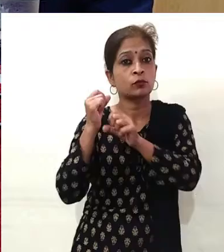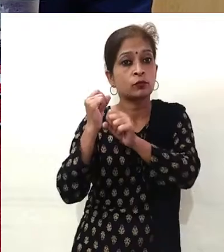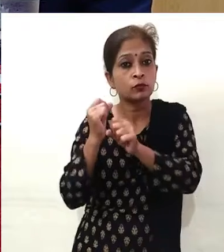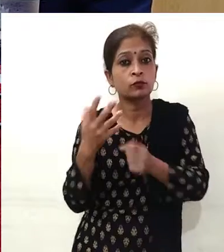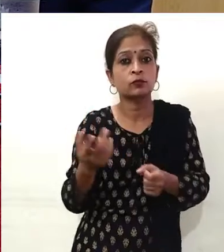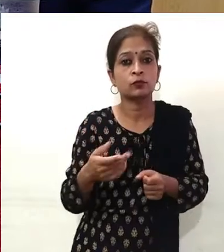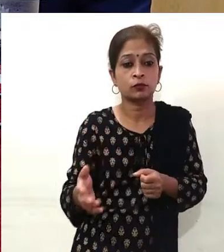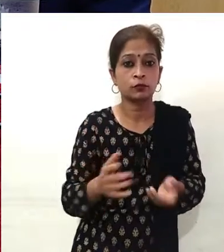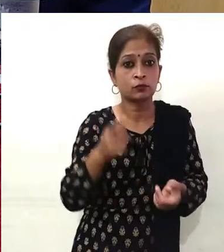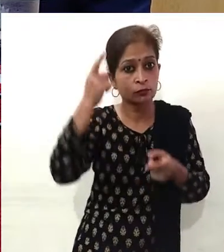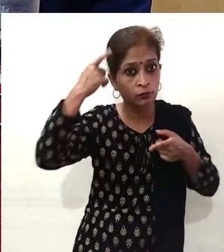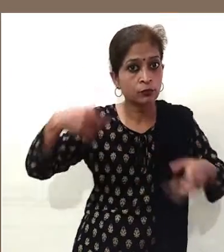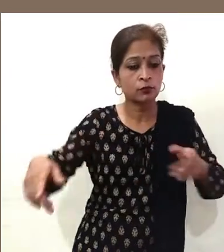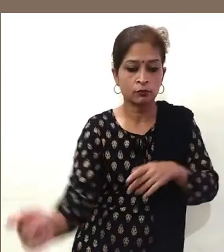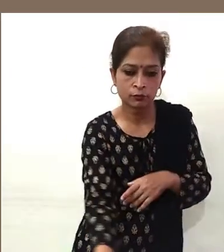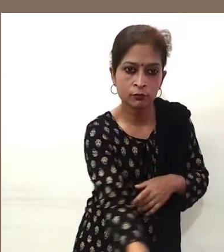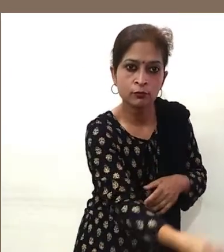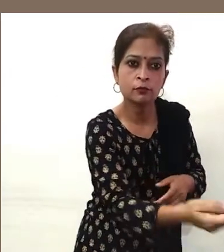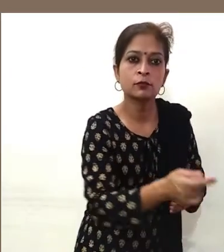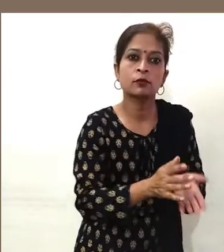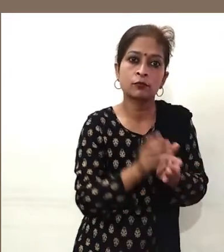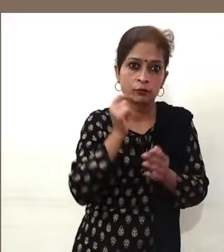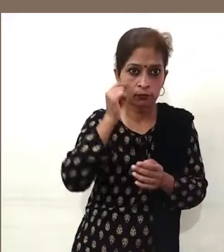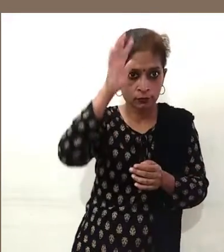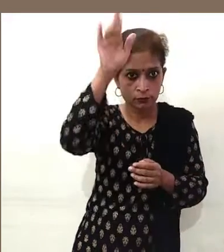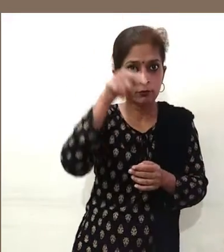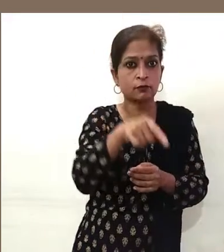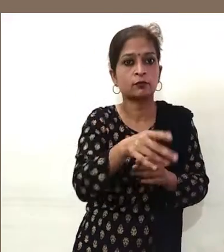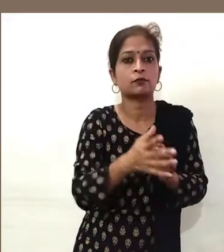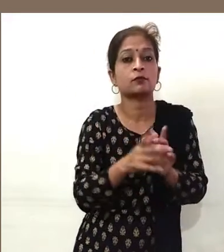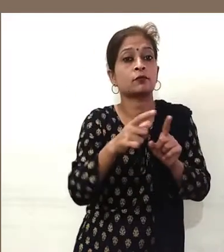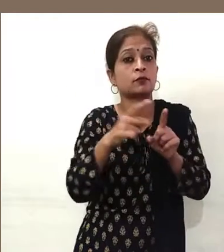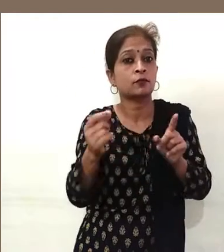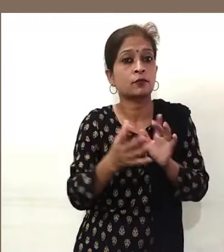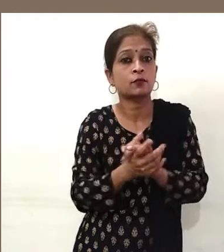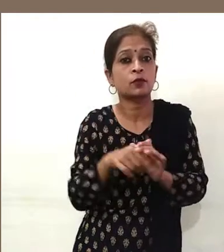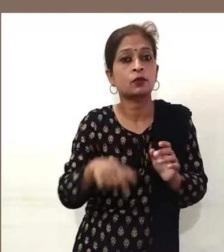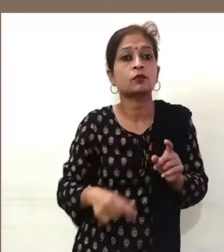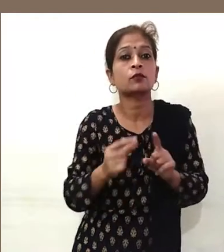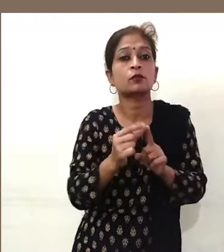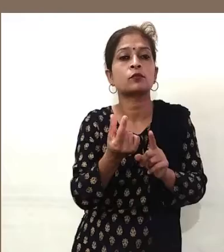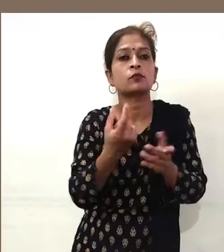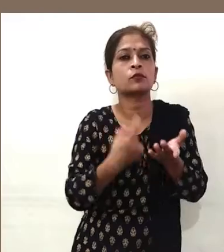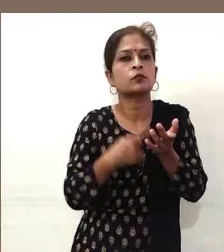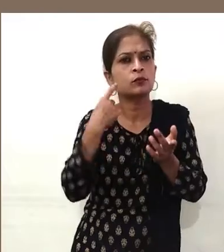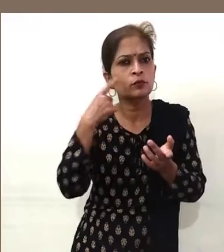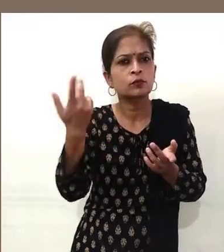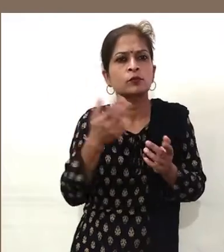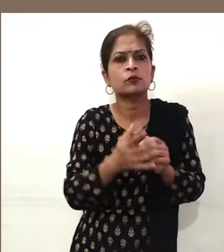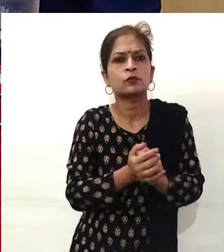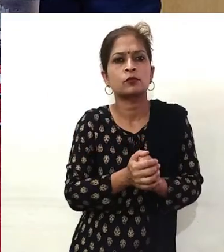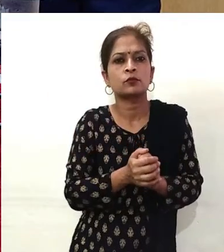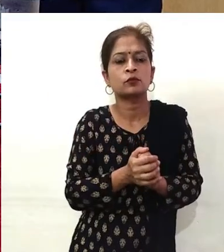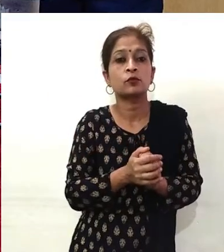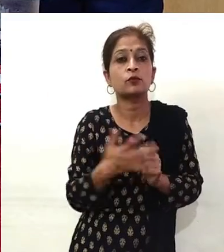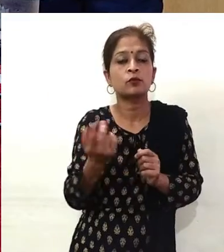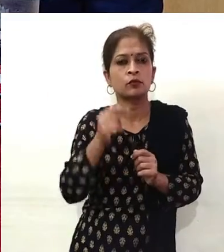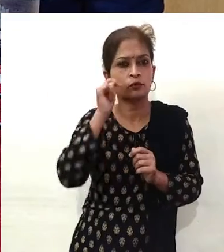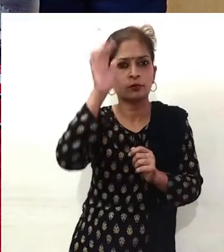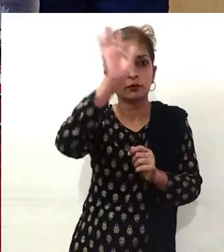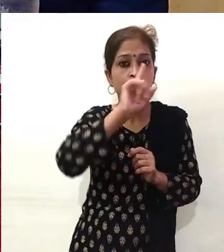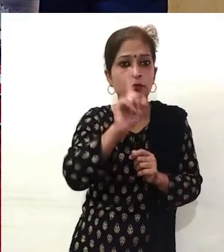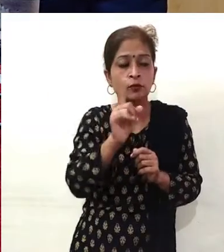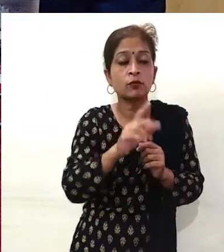कौन करते हैं? पुरी के राजा करते हैं। तो इसलिए पुरी के राजा तो राजा नाम के हैं, जगन्नाथ राजा